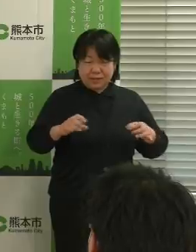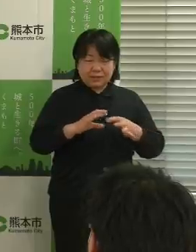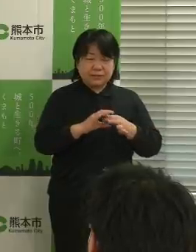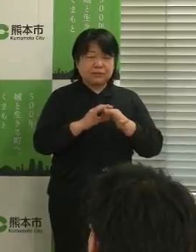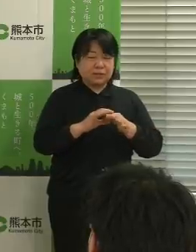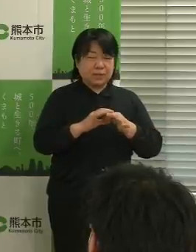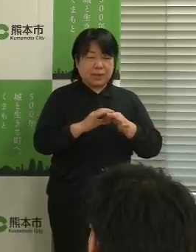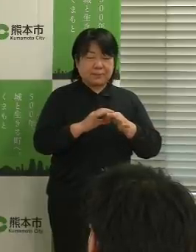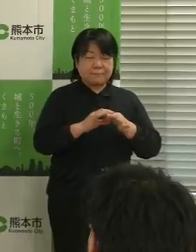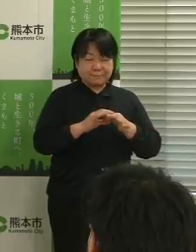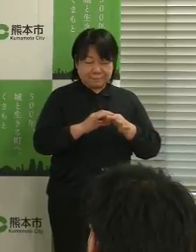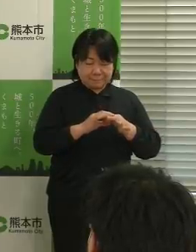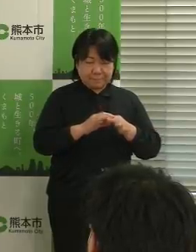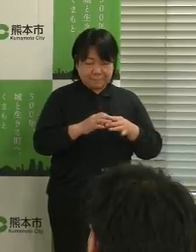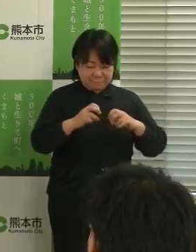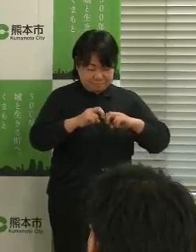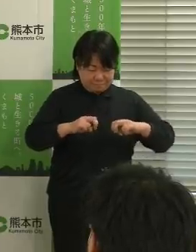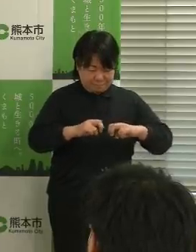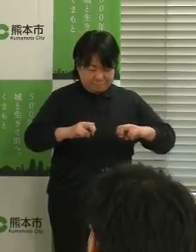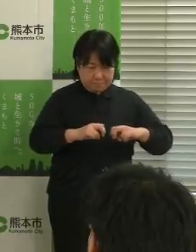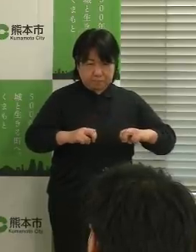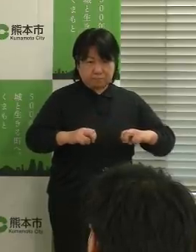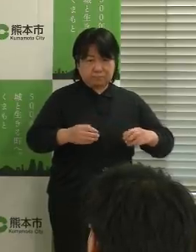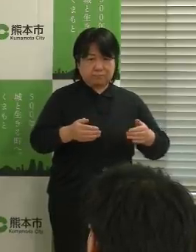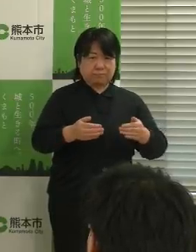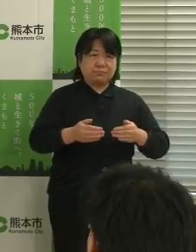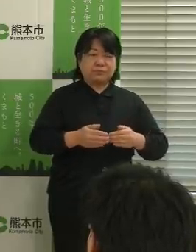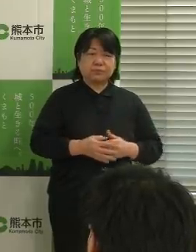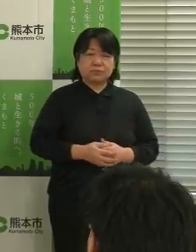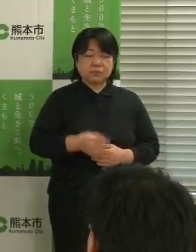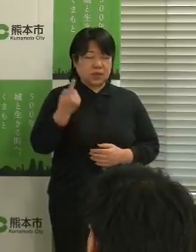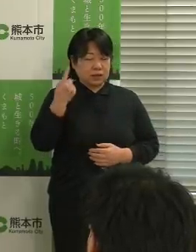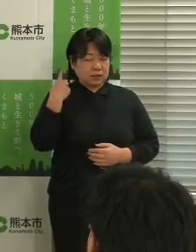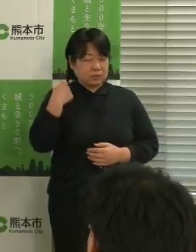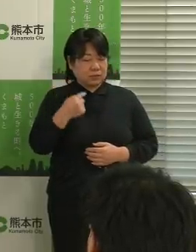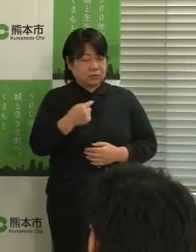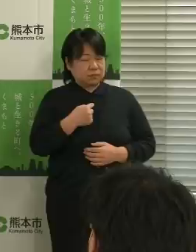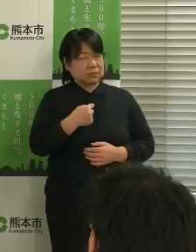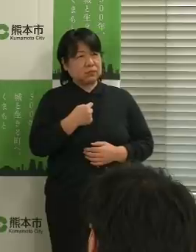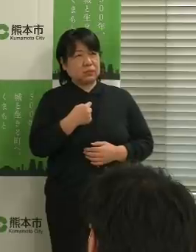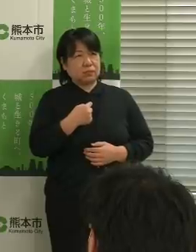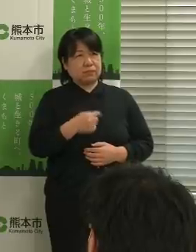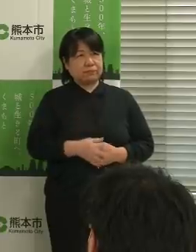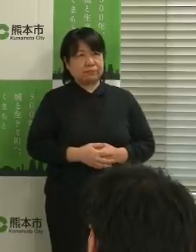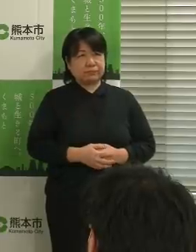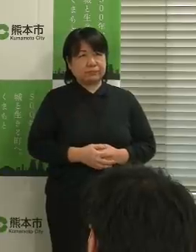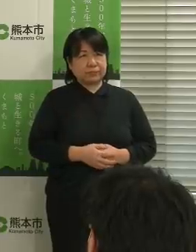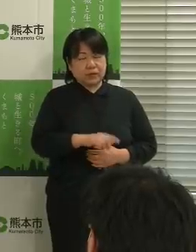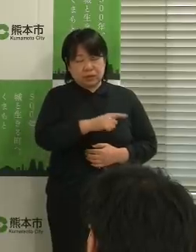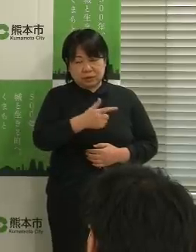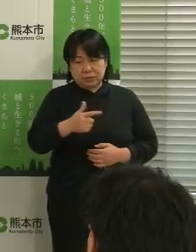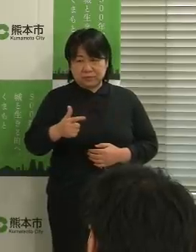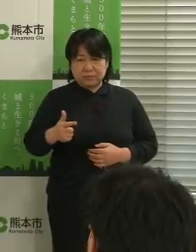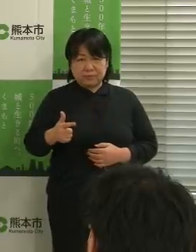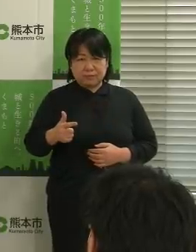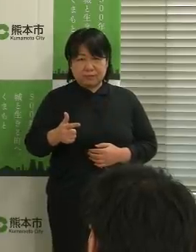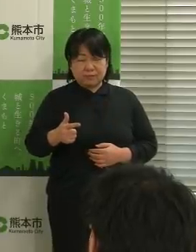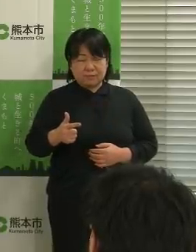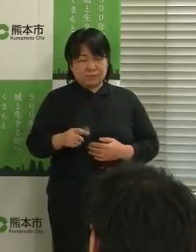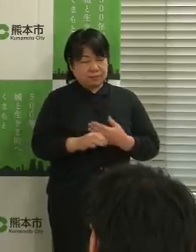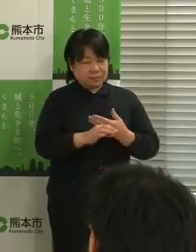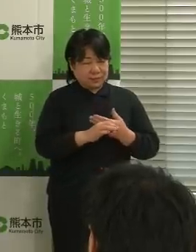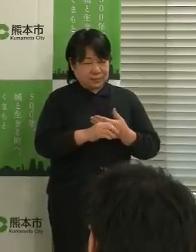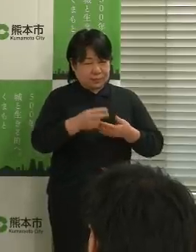かり分析をしていく必要があると思います。で、昨日も私の方はいろいろな例えば